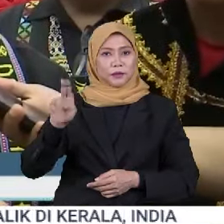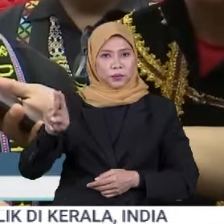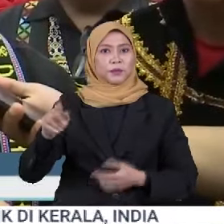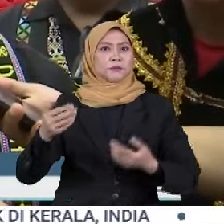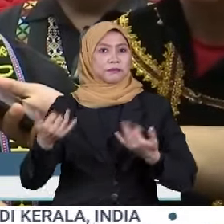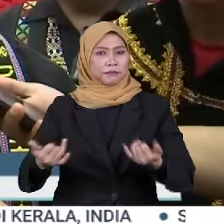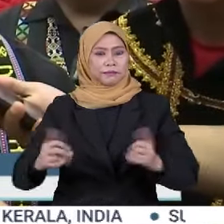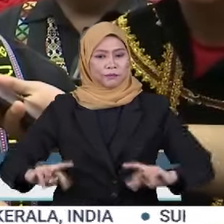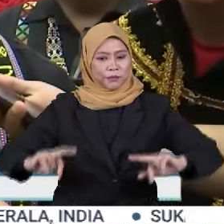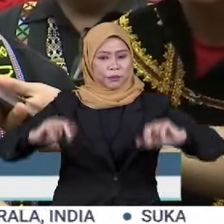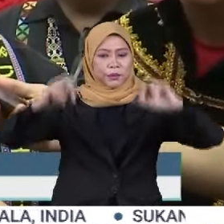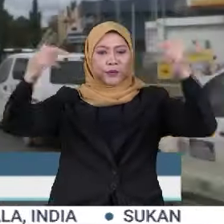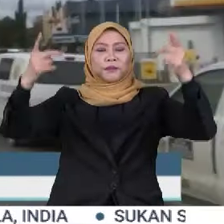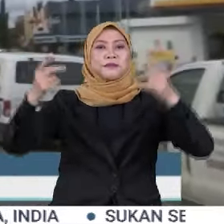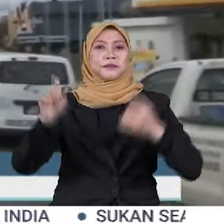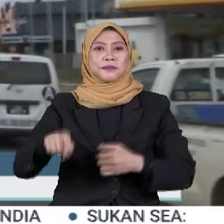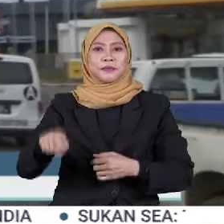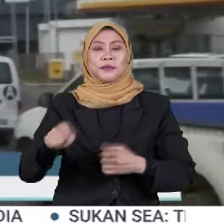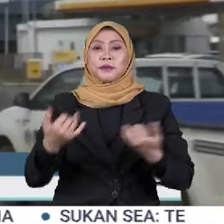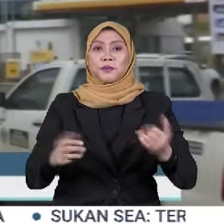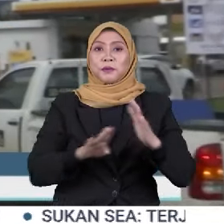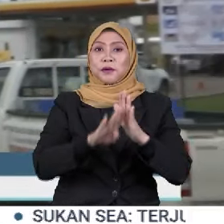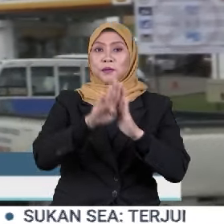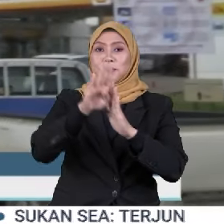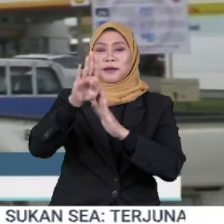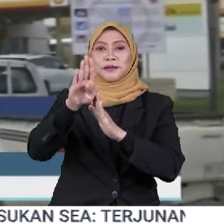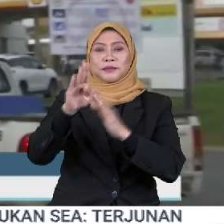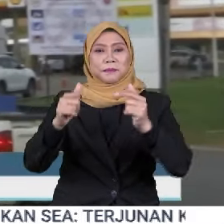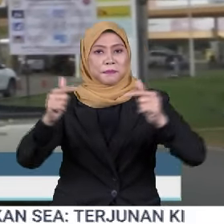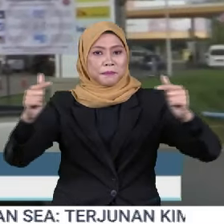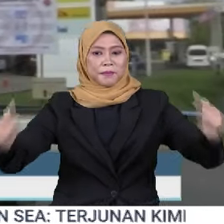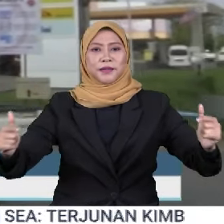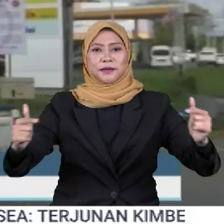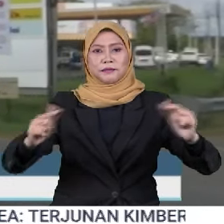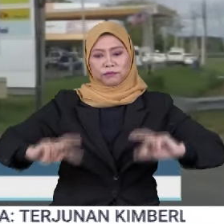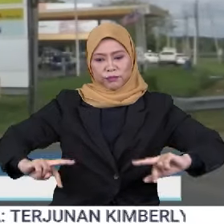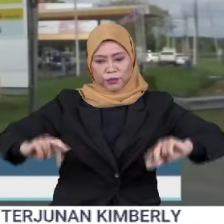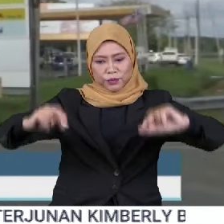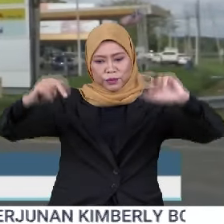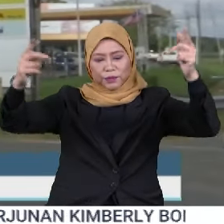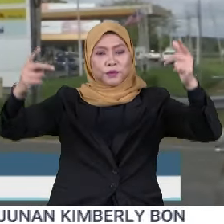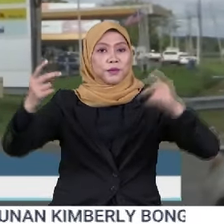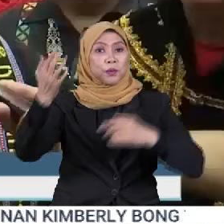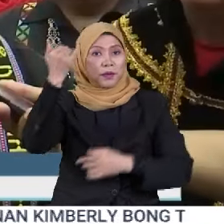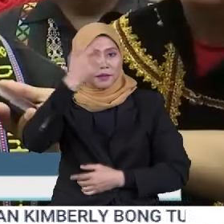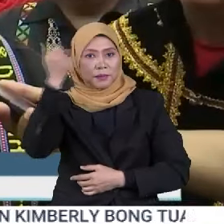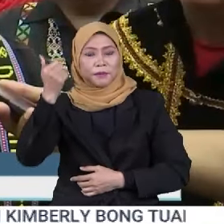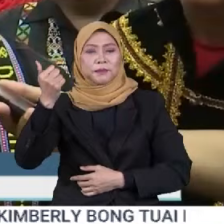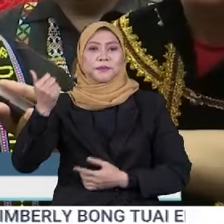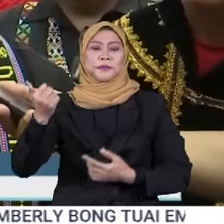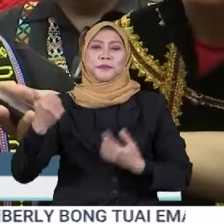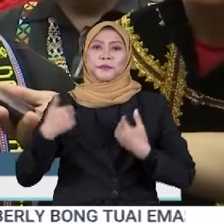kita lihat Al haddatu ini pembangunannya amat besar pesat membangun karena dikelilingi oleh